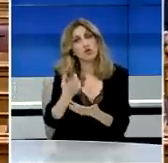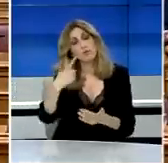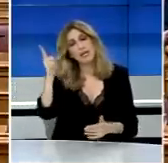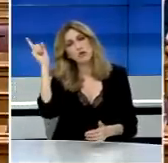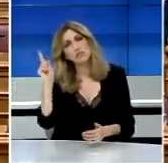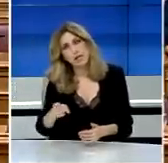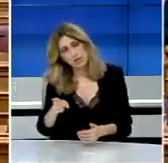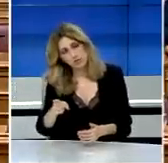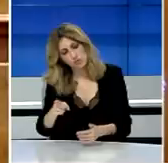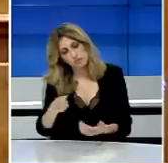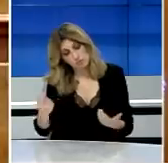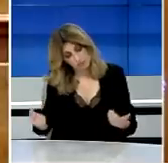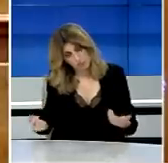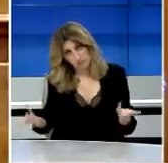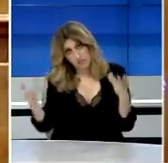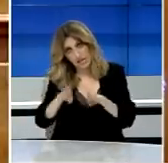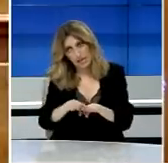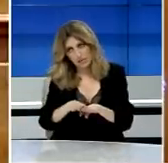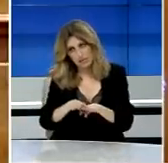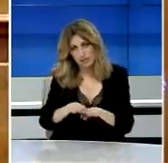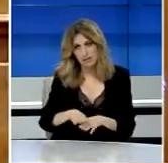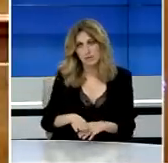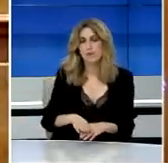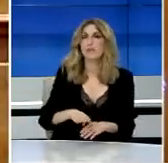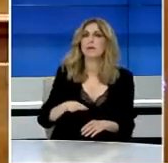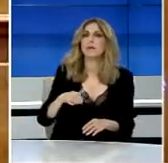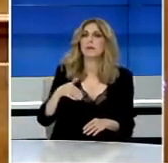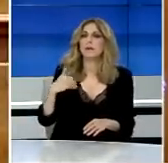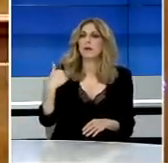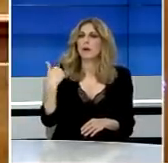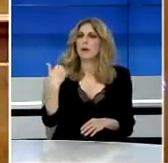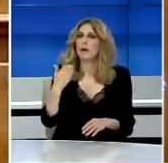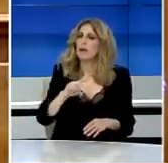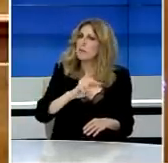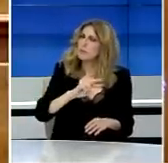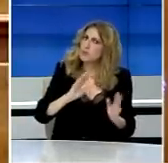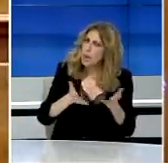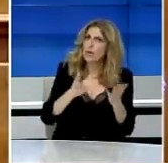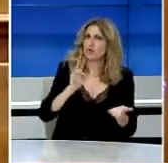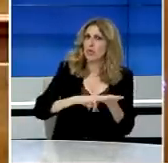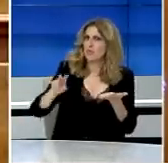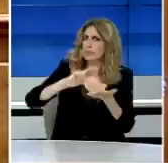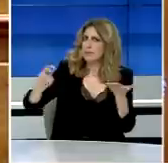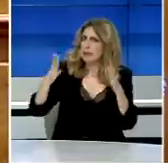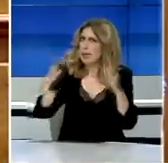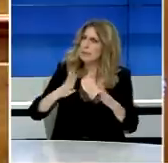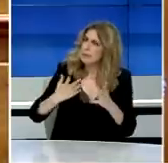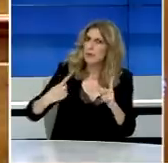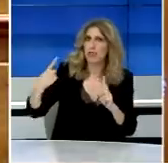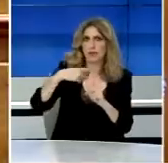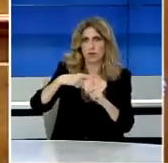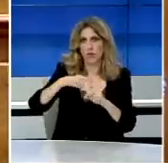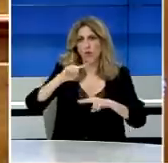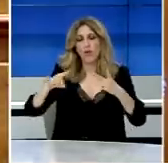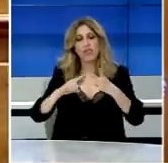100%. Ανακοινώσατε ένα δεύτερο, θεωρώ ότι είναι θετικό, να υπάρξει δυνατότητα οι